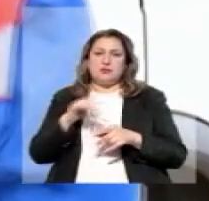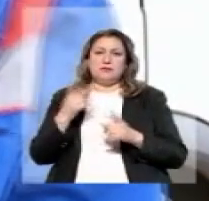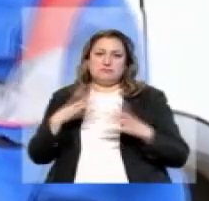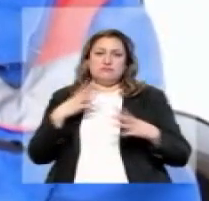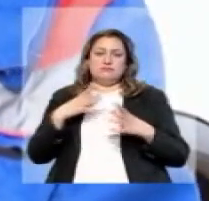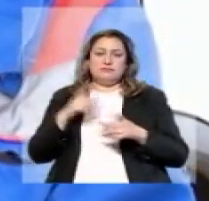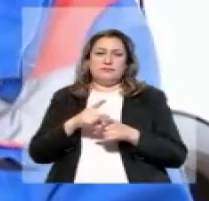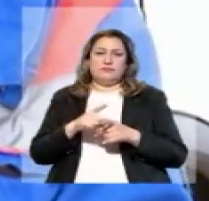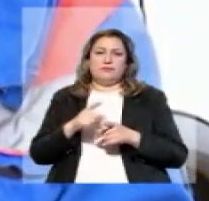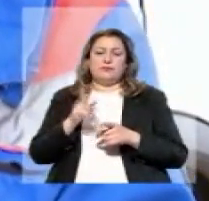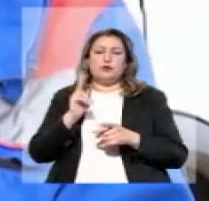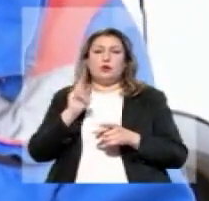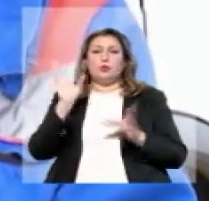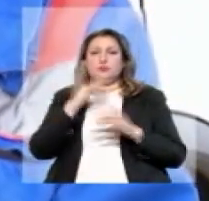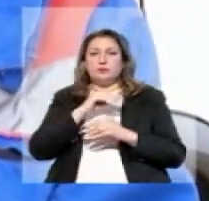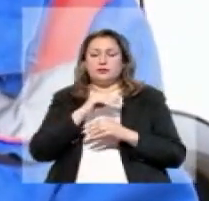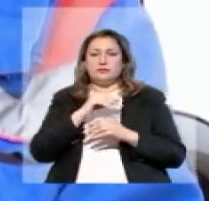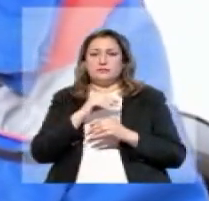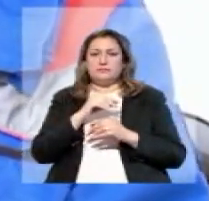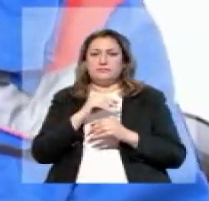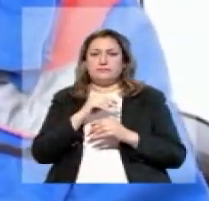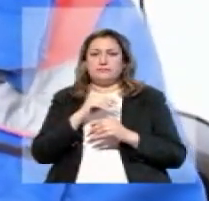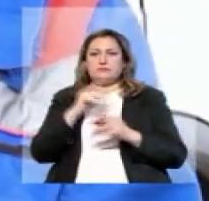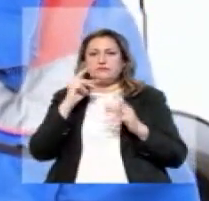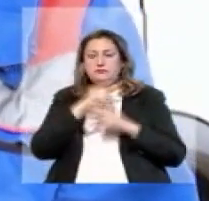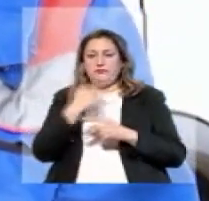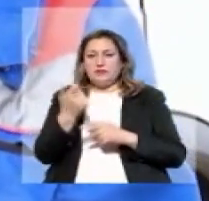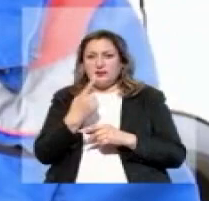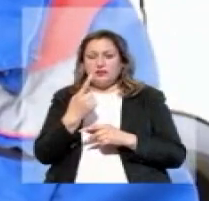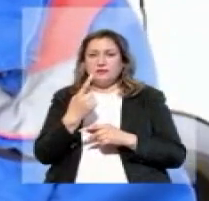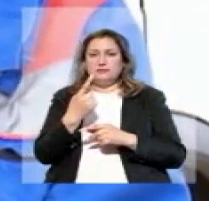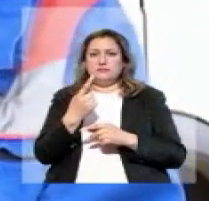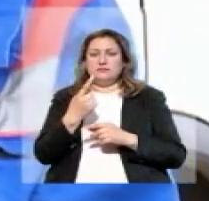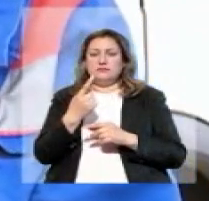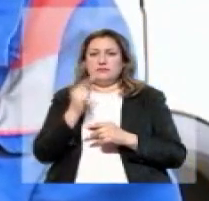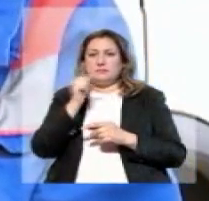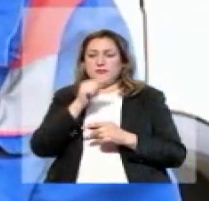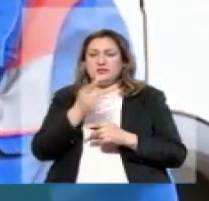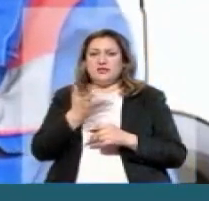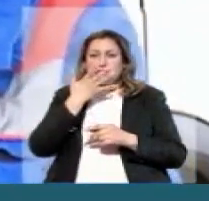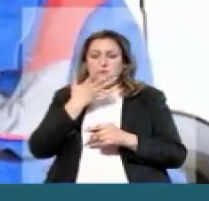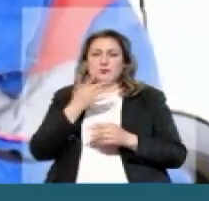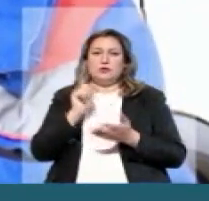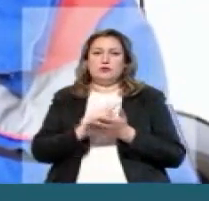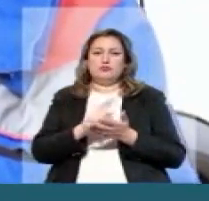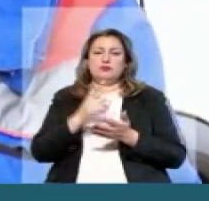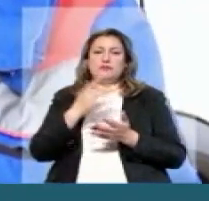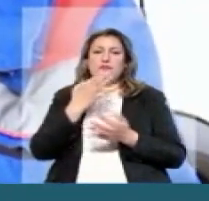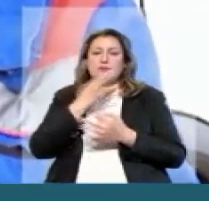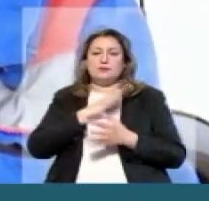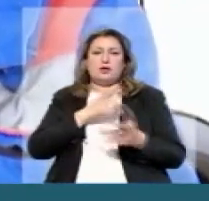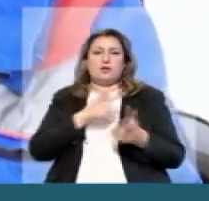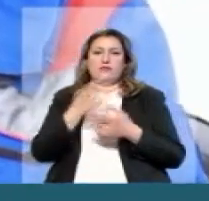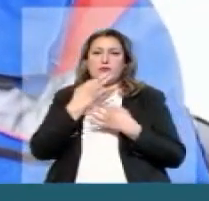шеккен жандарға бірінші көмек көрсету. Оқу-жаттығу жиынында да соны пысықтап жатырмыз. Кей жағдайда газбен уланып үлгергендерді